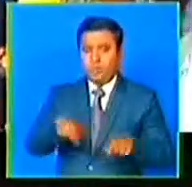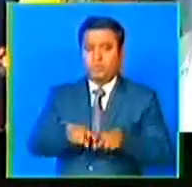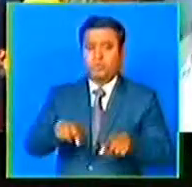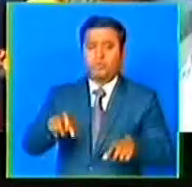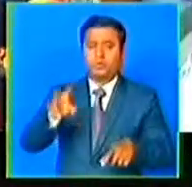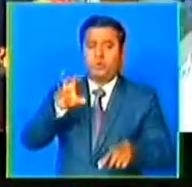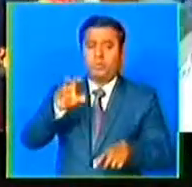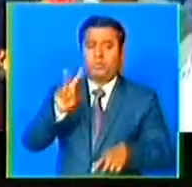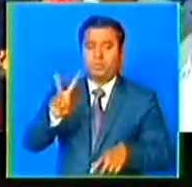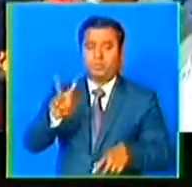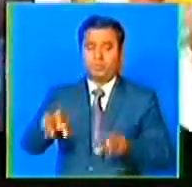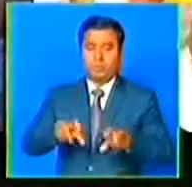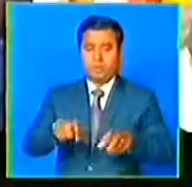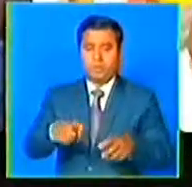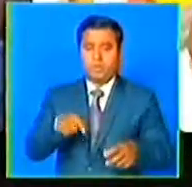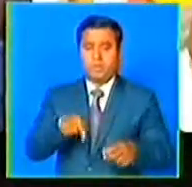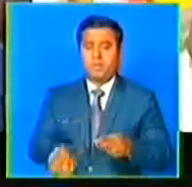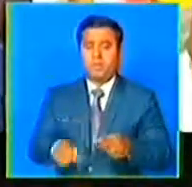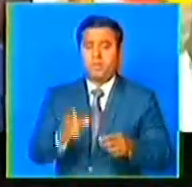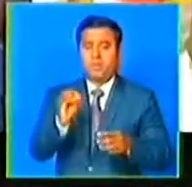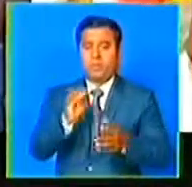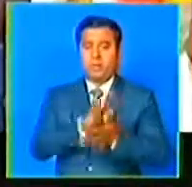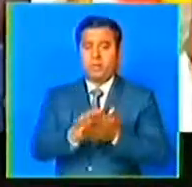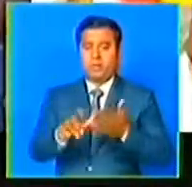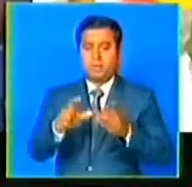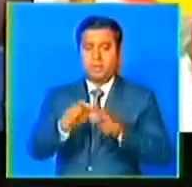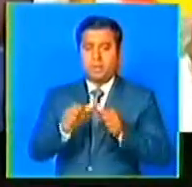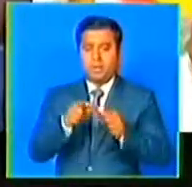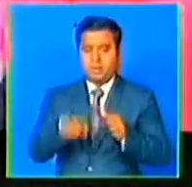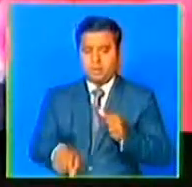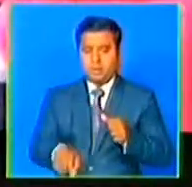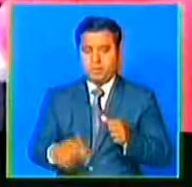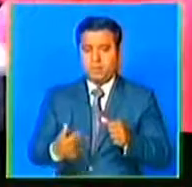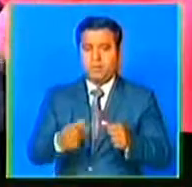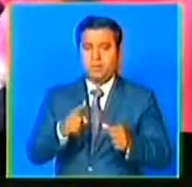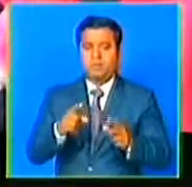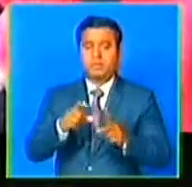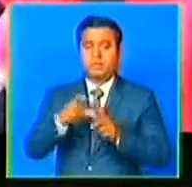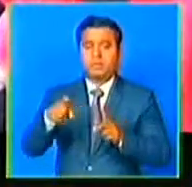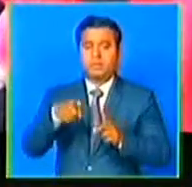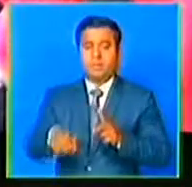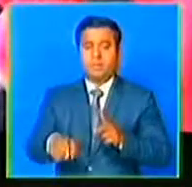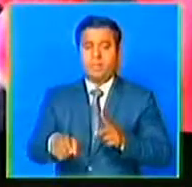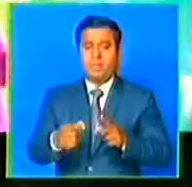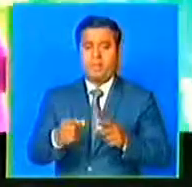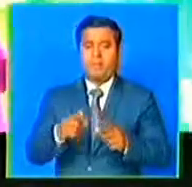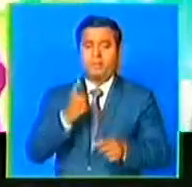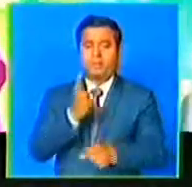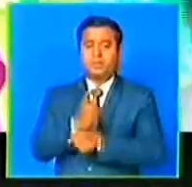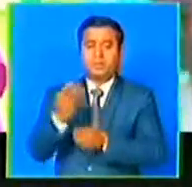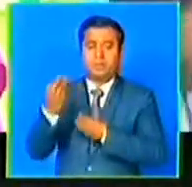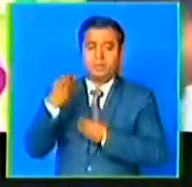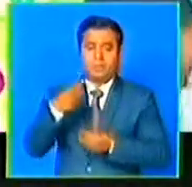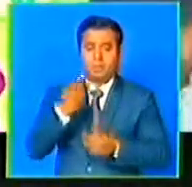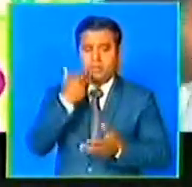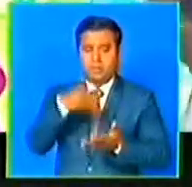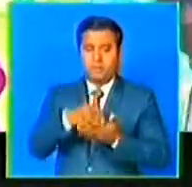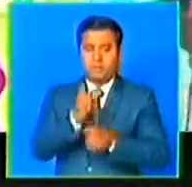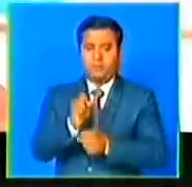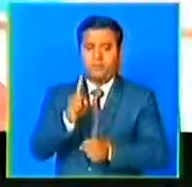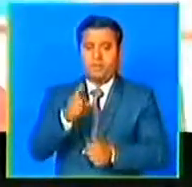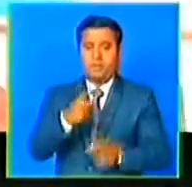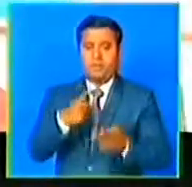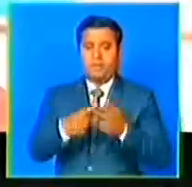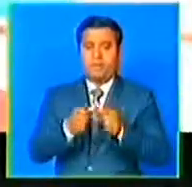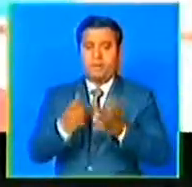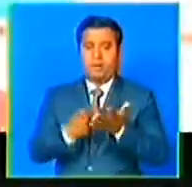দুই ওয়াহিদা আক্তার। এই সময় খুলনা জেলা প্রশাসক মোহাম্মদ আমিনুল হাসান, প্রফেসর গোলাম মুস্তফা ও বিদ্যালয়ের প্রধান শিক্ষক শেখ